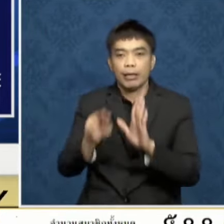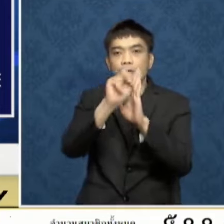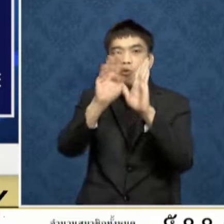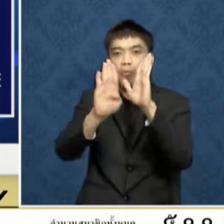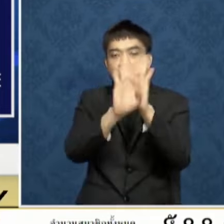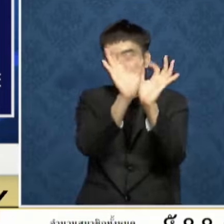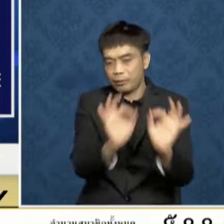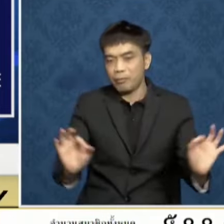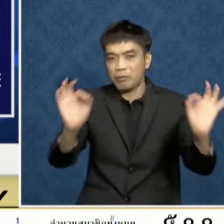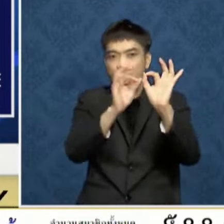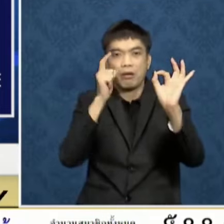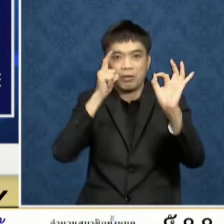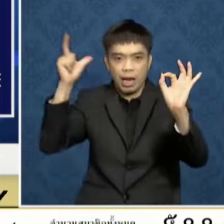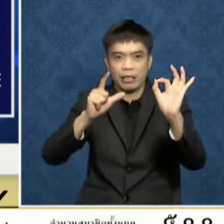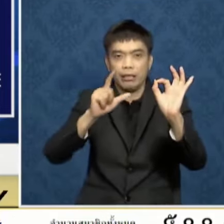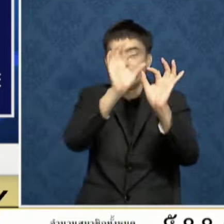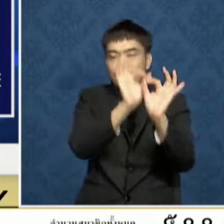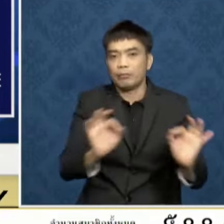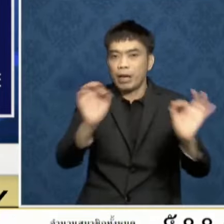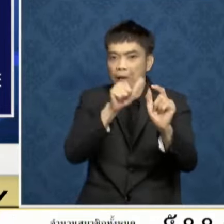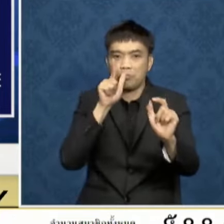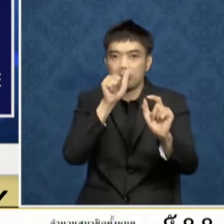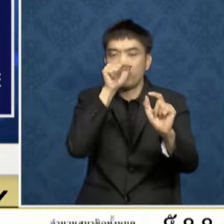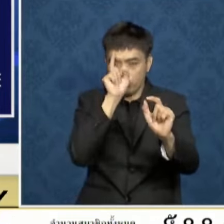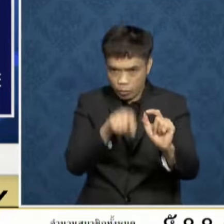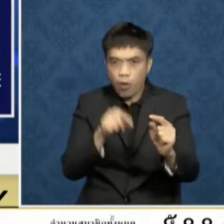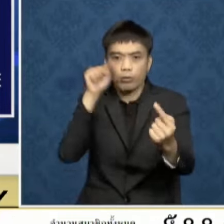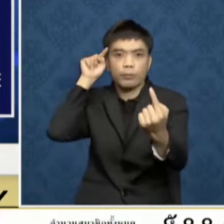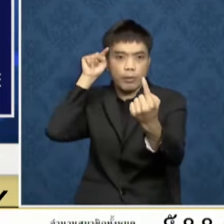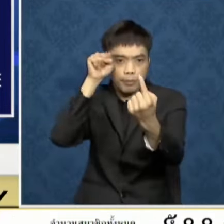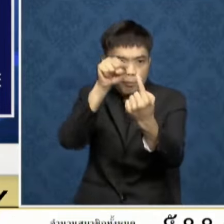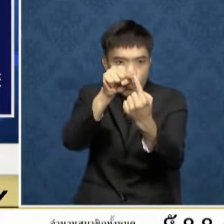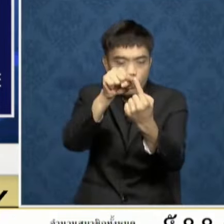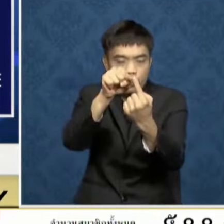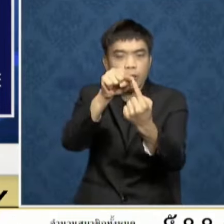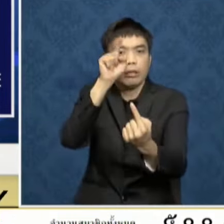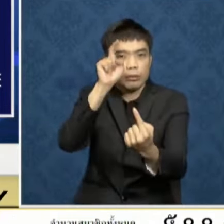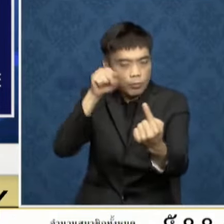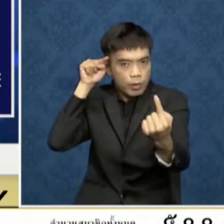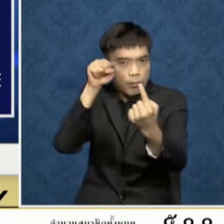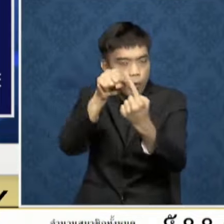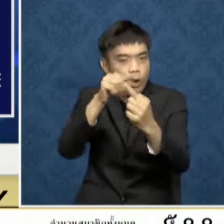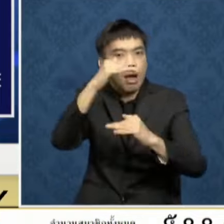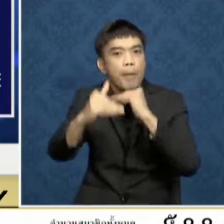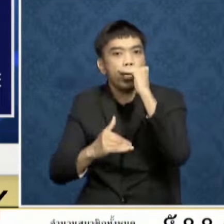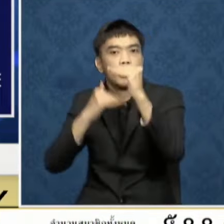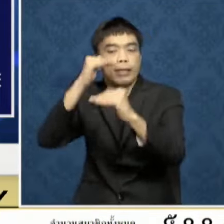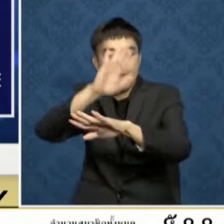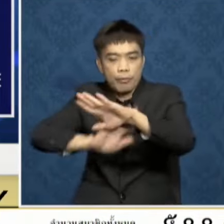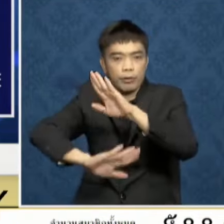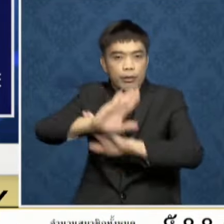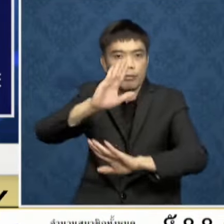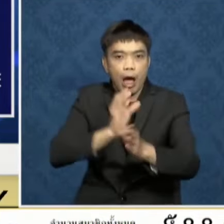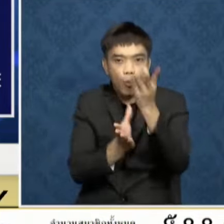ธงขนาดนี้นะคะควรที่จะมีการพุ่งเป้าพุ่งเป้าหมายไปว่าจะพัฒนาทักสะทด้านใดดีกว่าเป็นภาพ